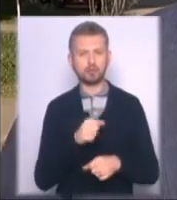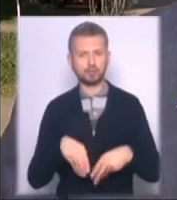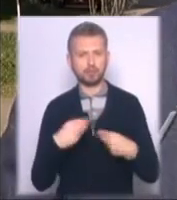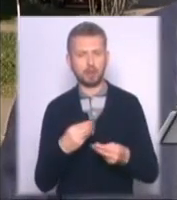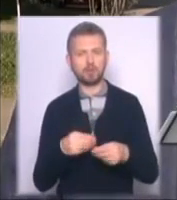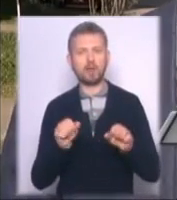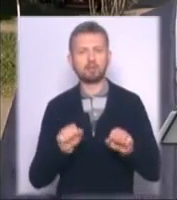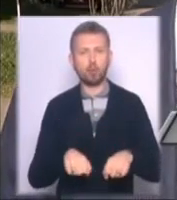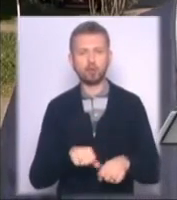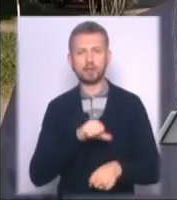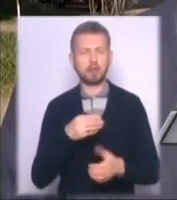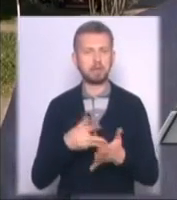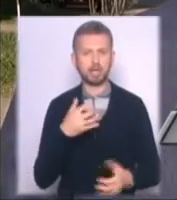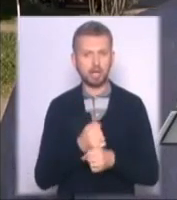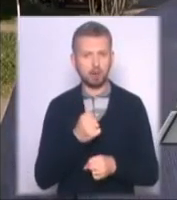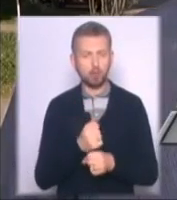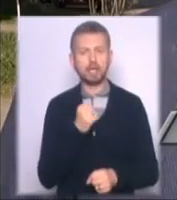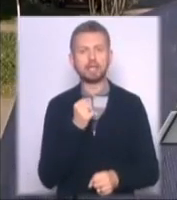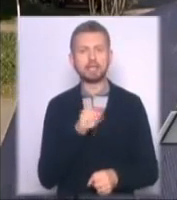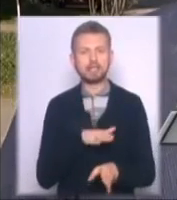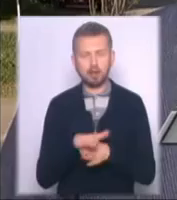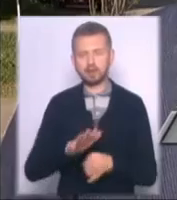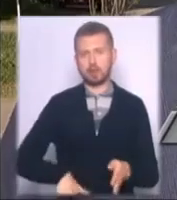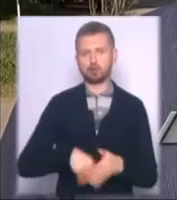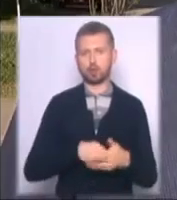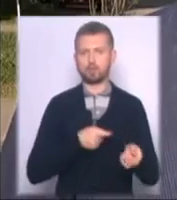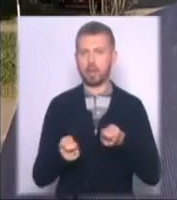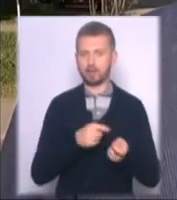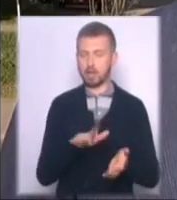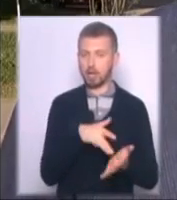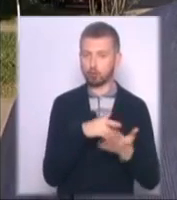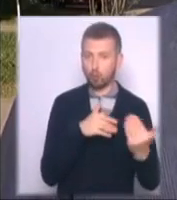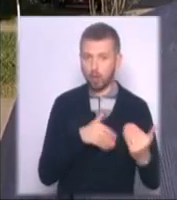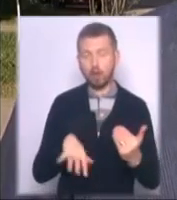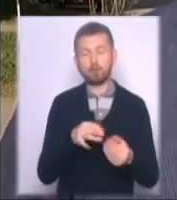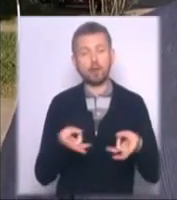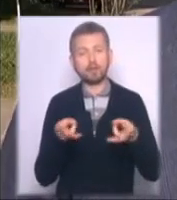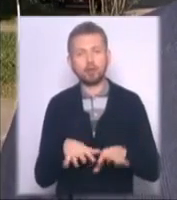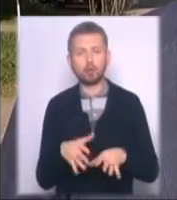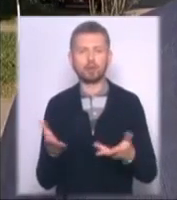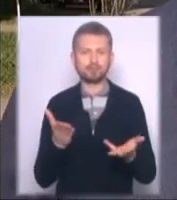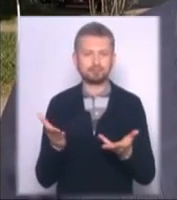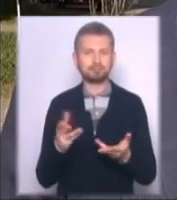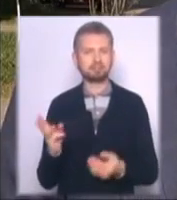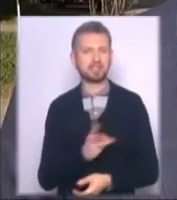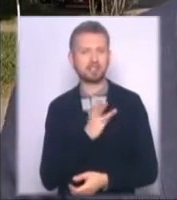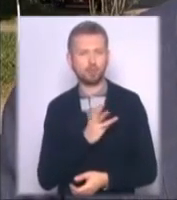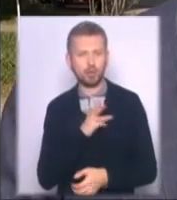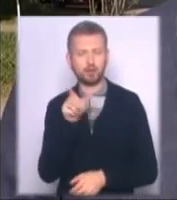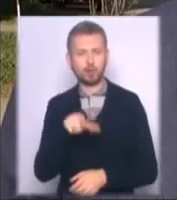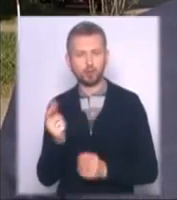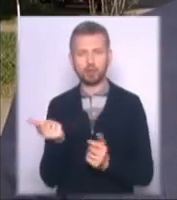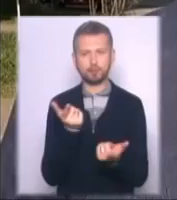можливість самі дорогі роботи зробити за счет власті, да, городської, а все остальное вже каким-то образом стимулювати людей, збиратися в